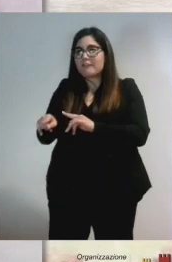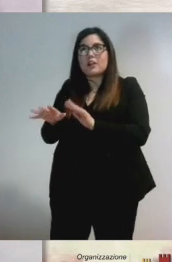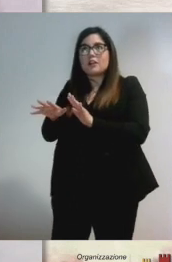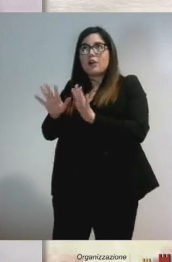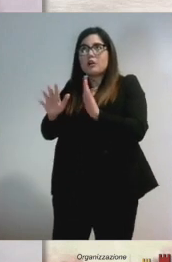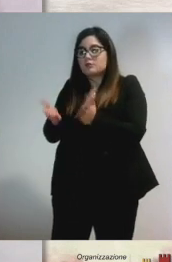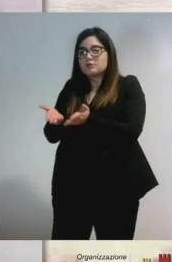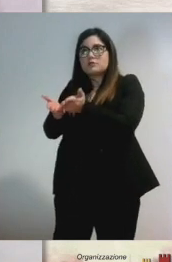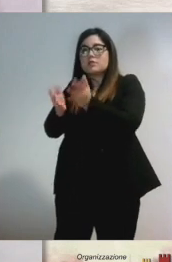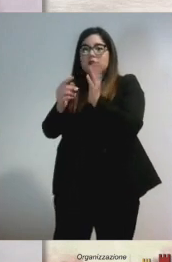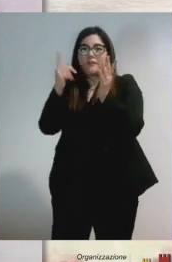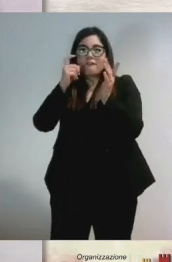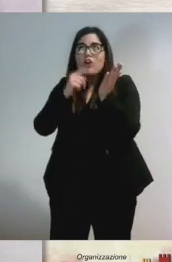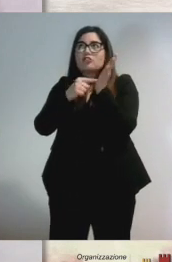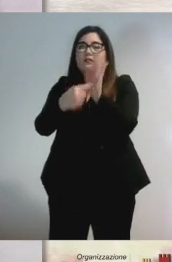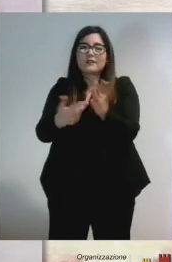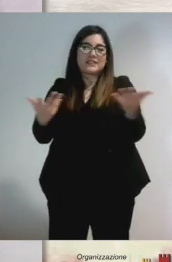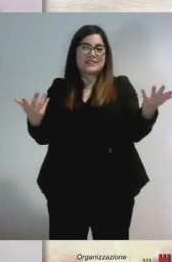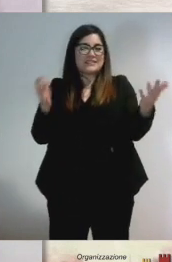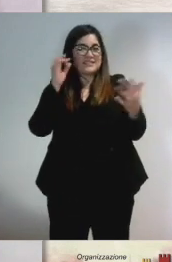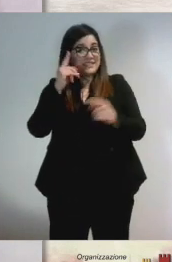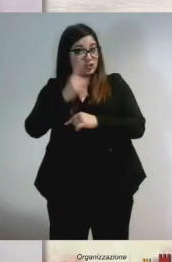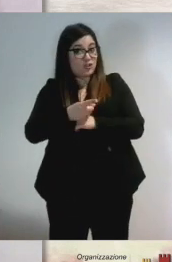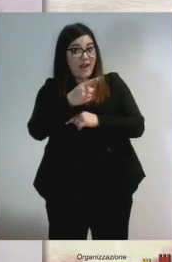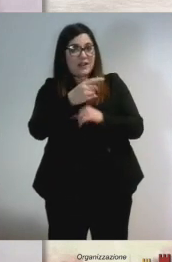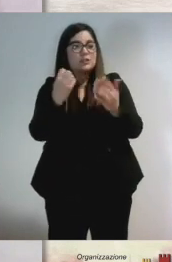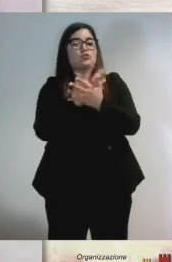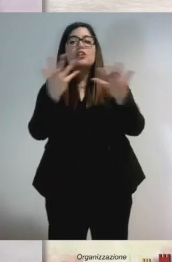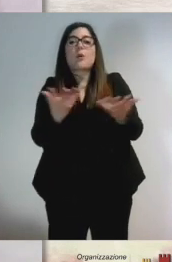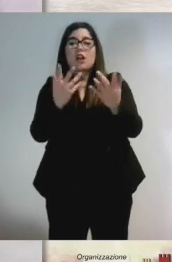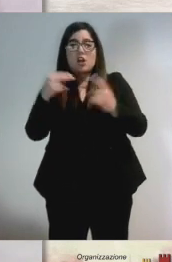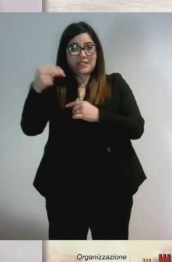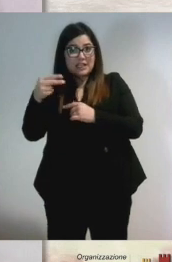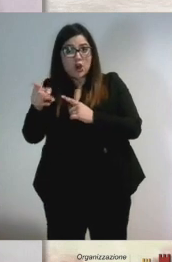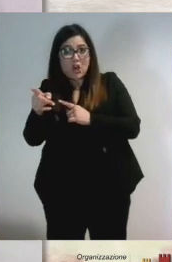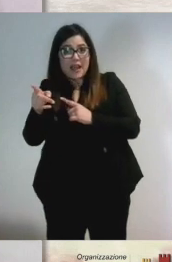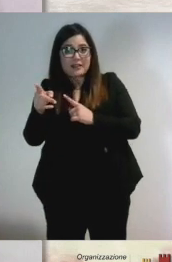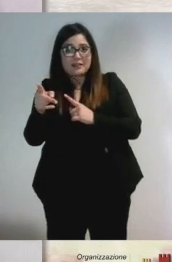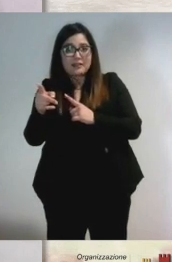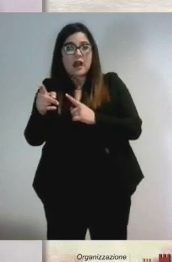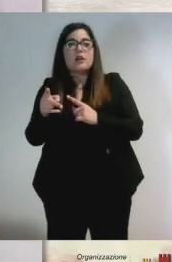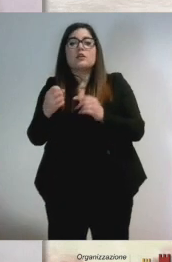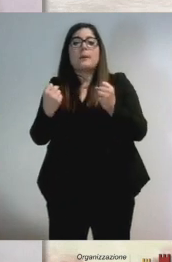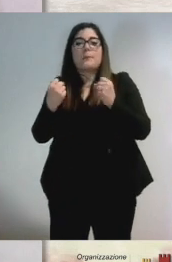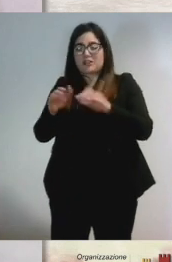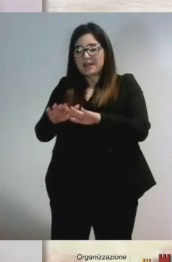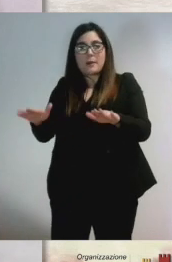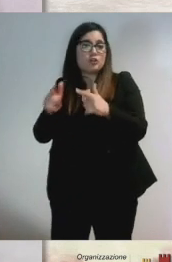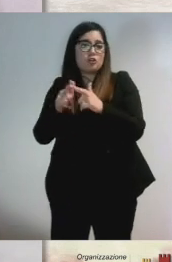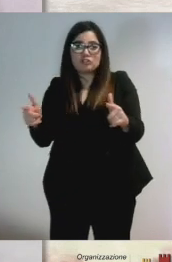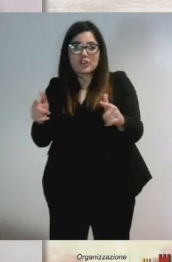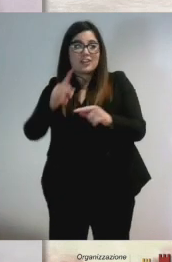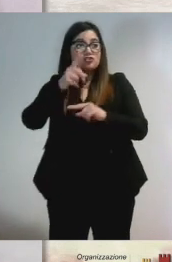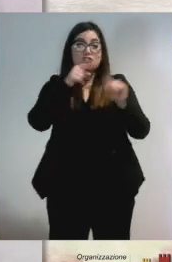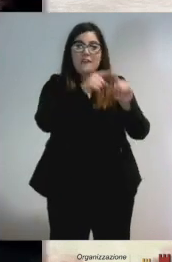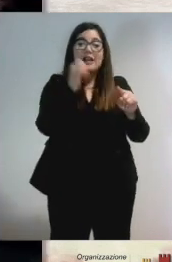se Giovanna dovesse succedergli qualcosa Nicoletta non ha nessun potere sul bambino e Giovanna cioè i genitori che il